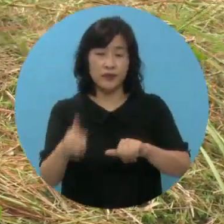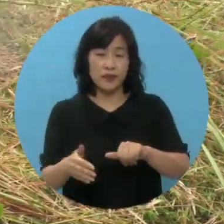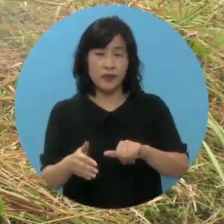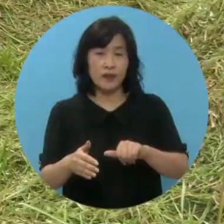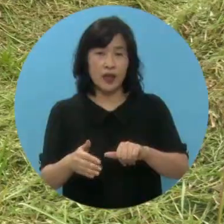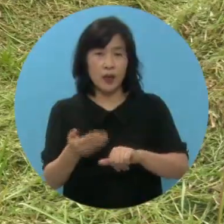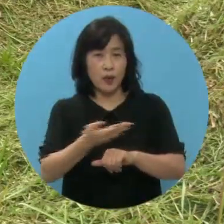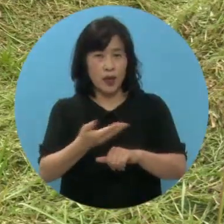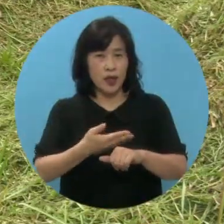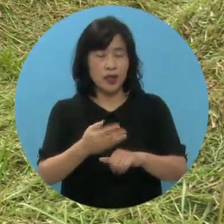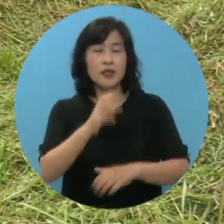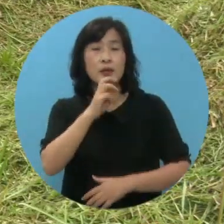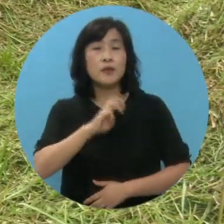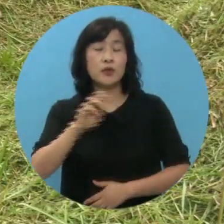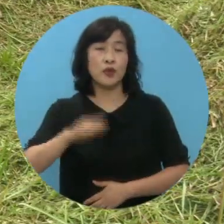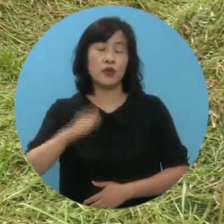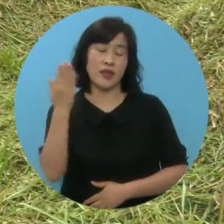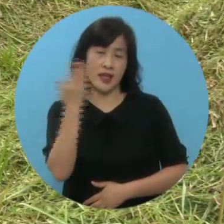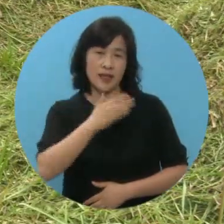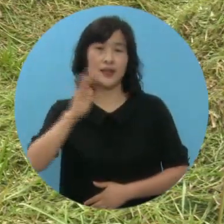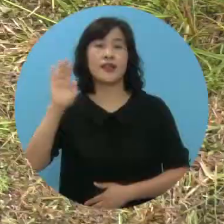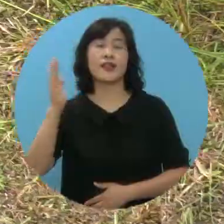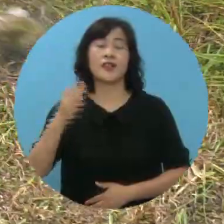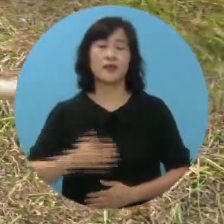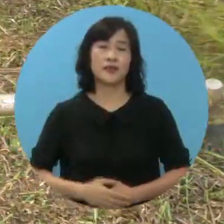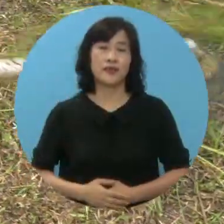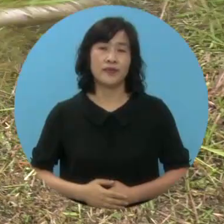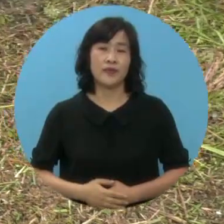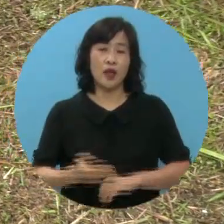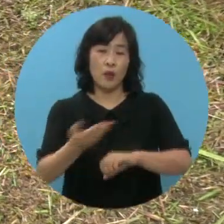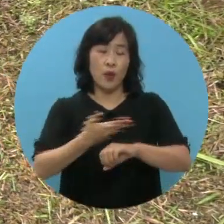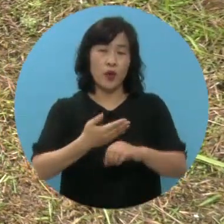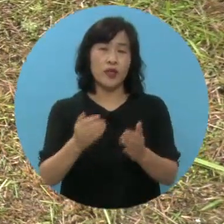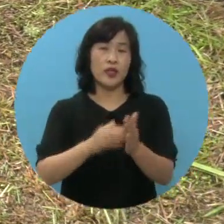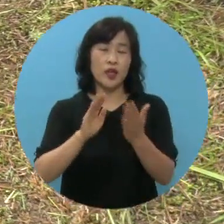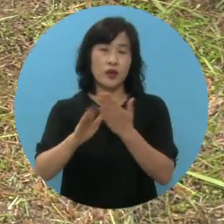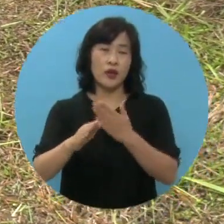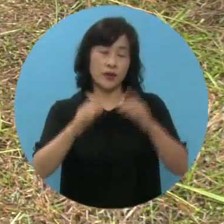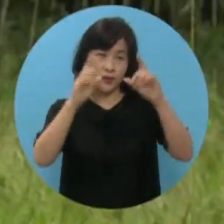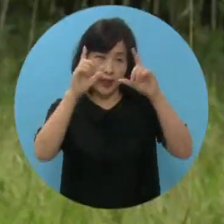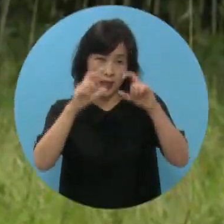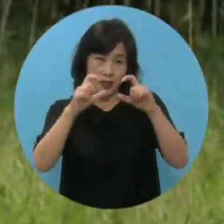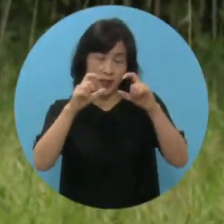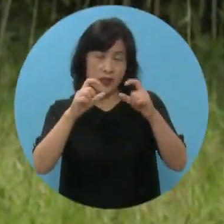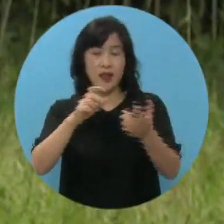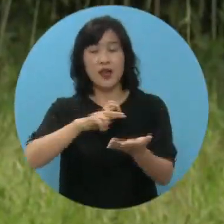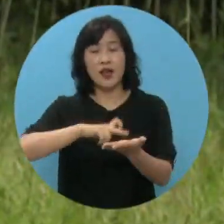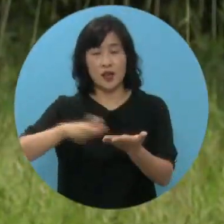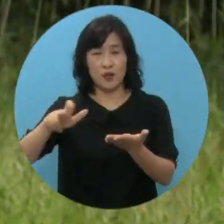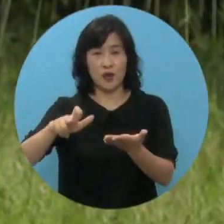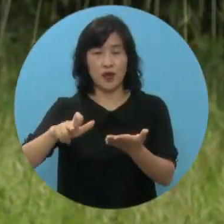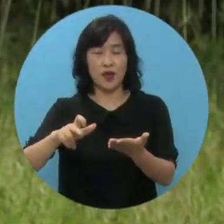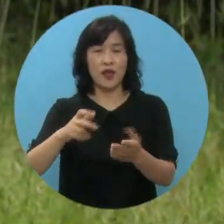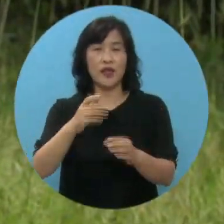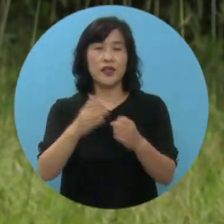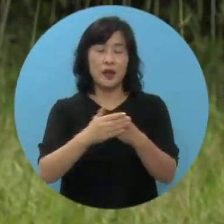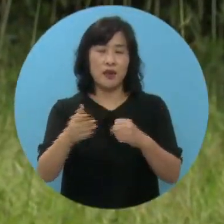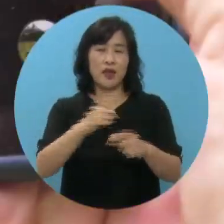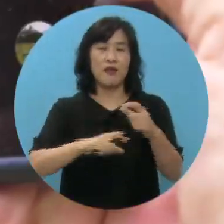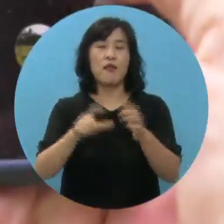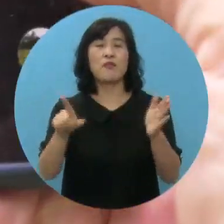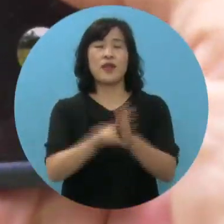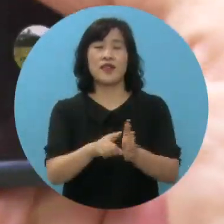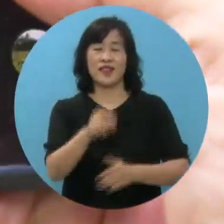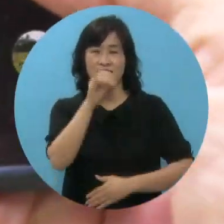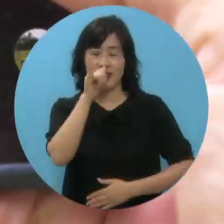묘지는 30분 만에 깔끔한 모습으로 바뀌었습니다. 벌초가 끝나면 묘지 사진을 찍어 후손에게 보내주는